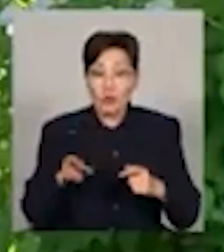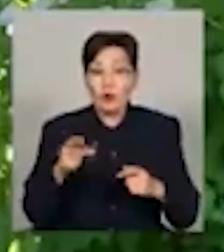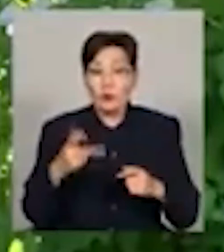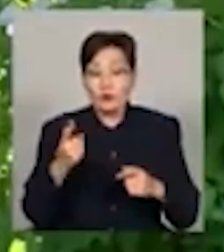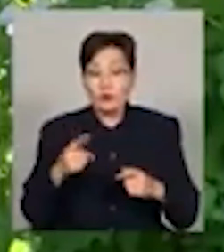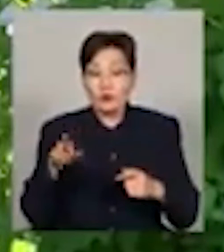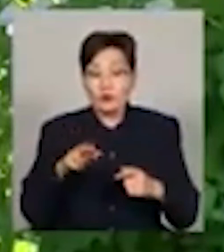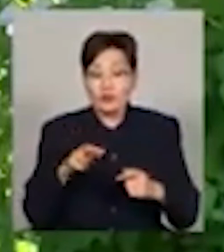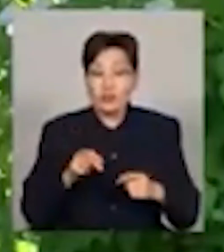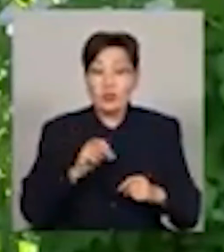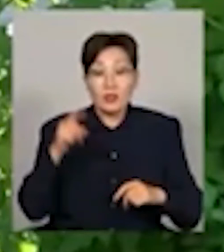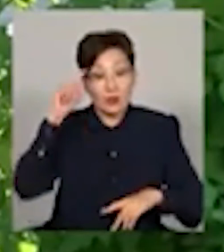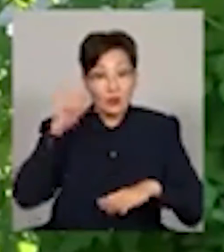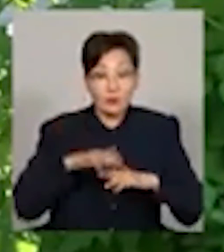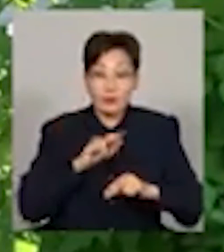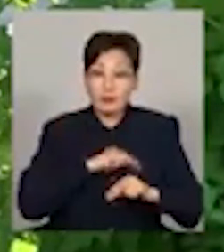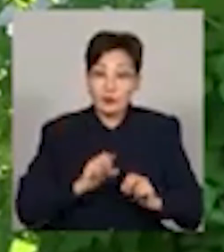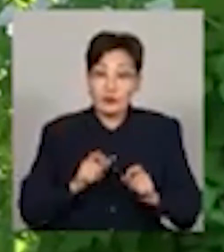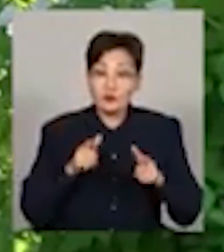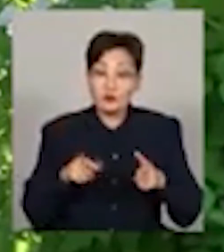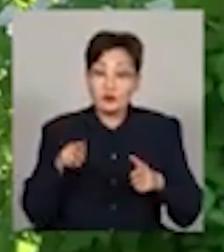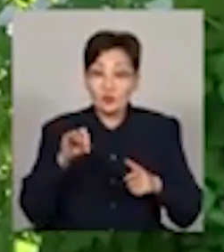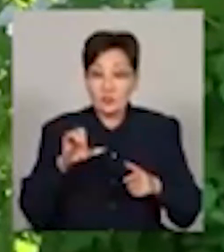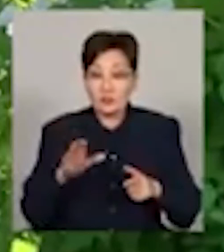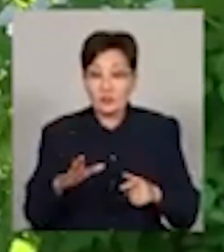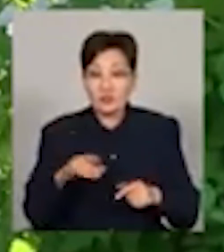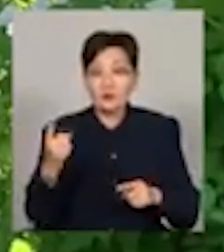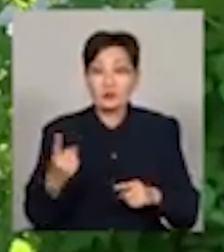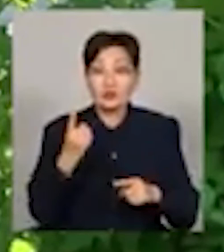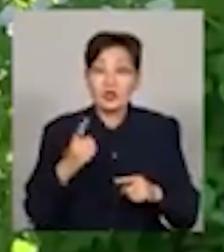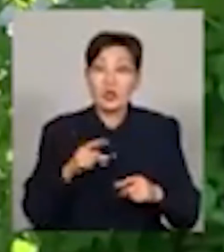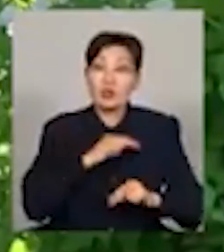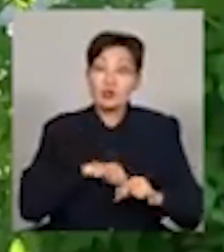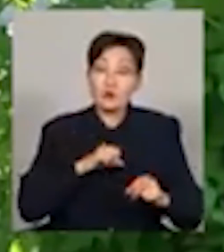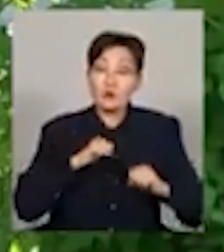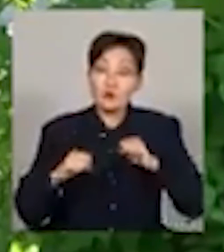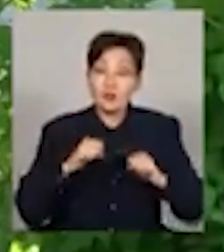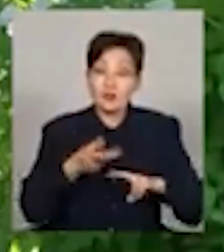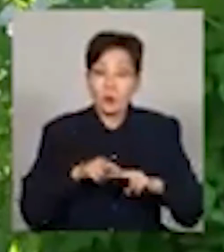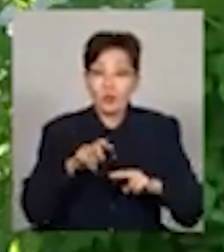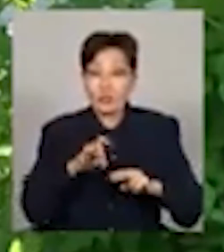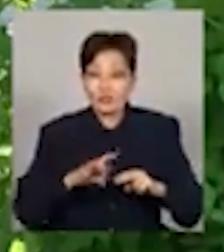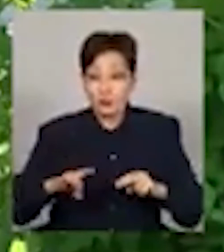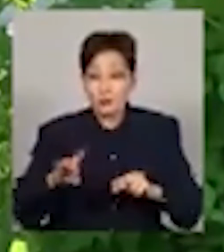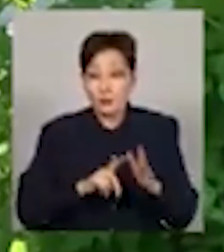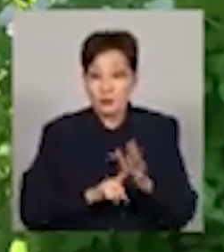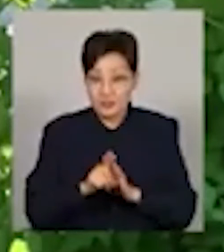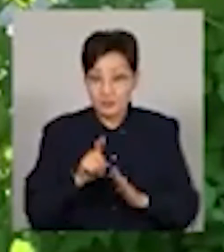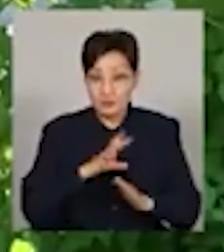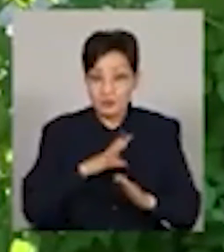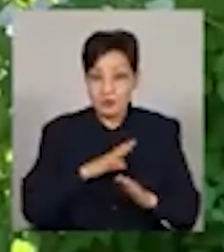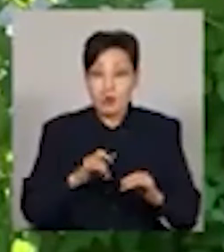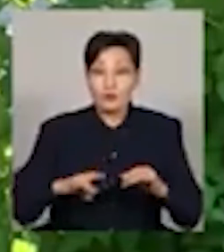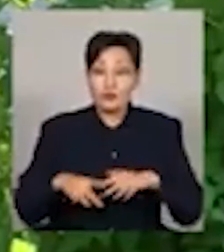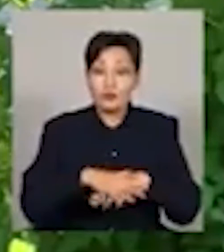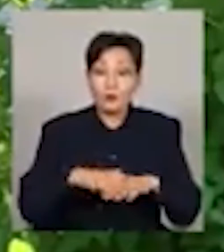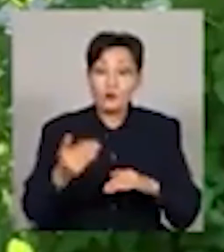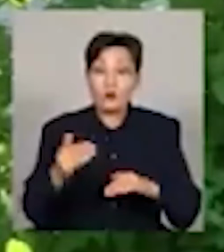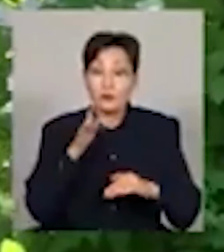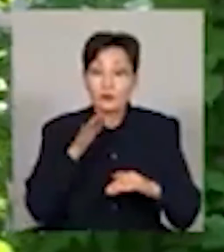әкім қызметіне жаңадан кіріскен Ерболат Досаевтың ең алғашқы жұмыс сапары осы Алатау ауданынан басталған еді. Аудан жұрты ол